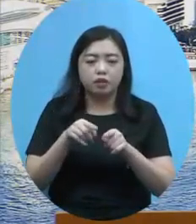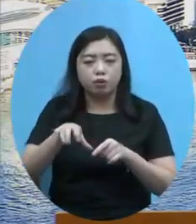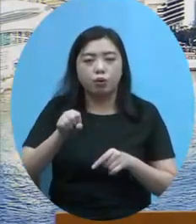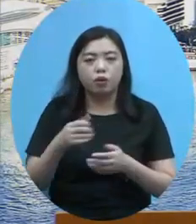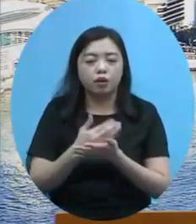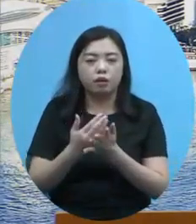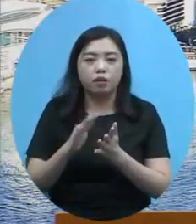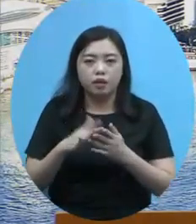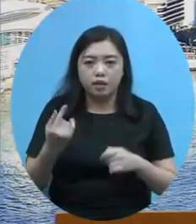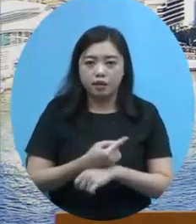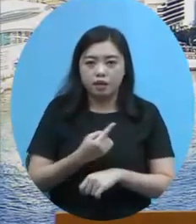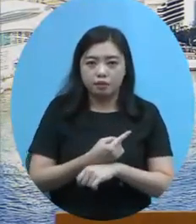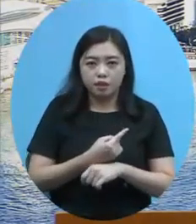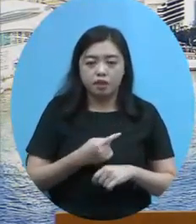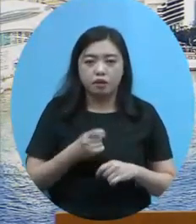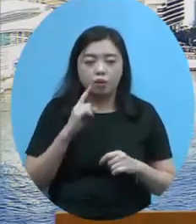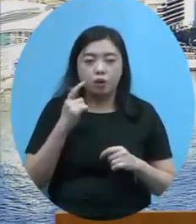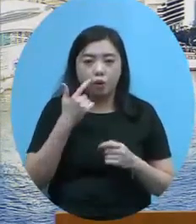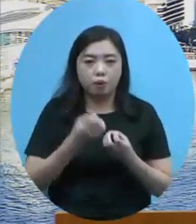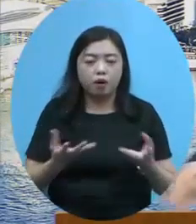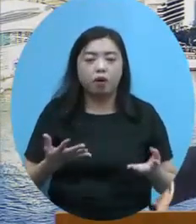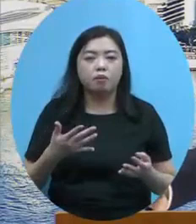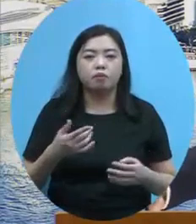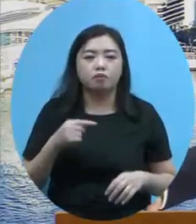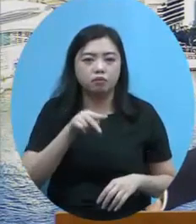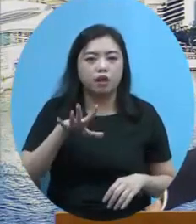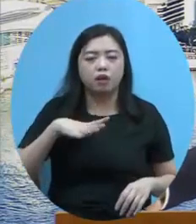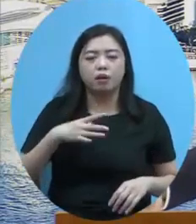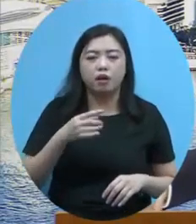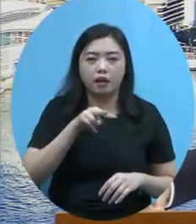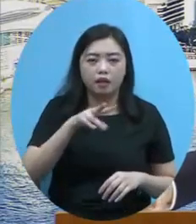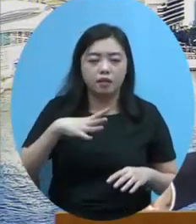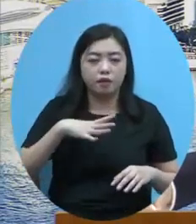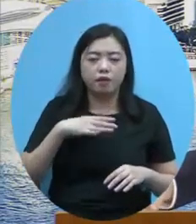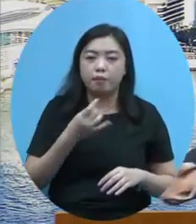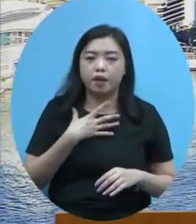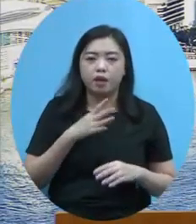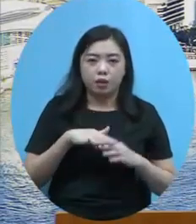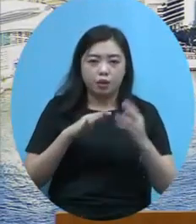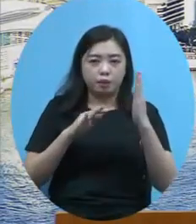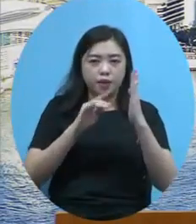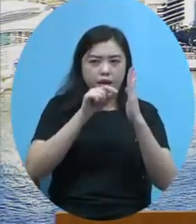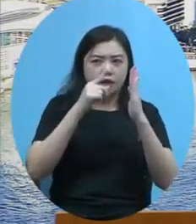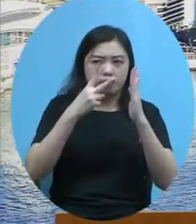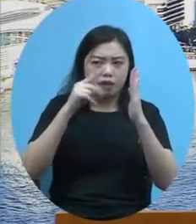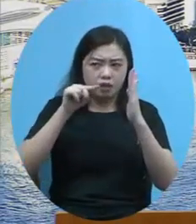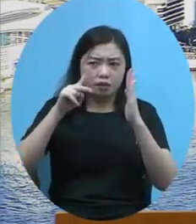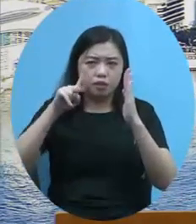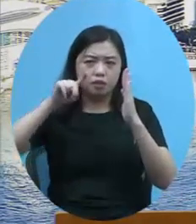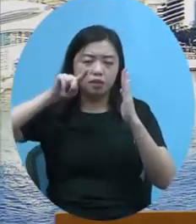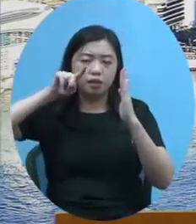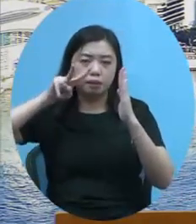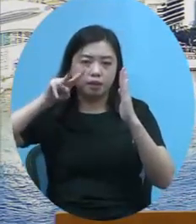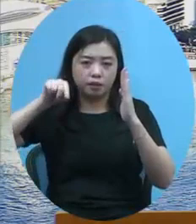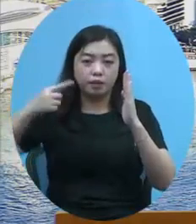時就未睇到係有一個大爆發嘅情況咯。咁但係即係BA 點？2.12.1 咧，的確係喺社區